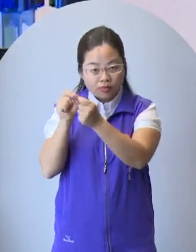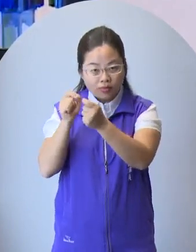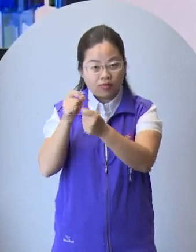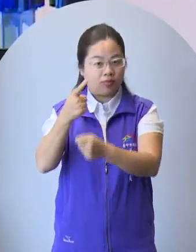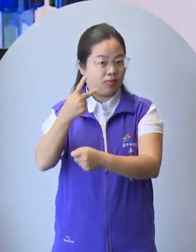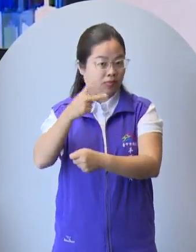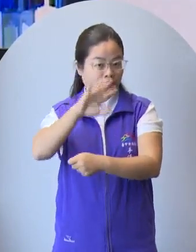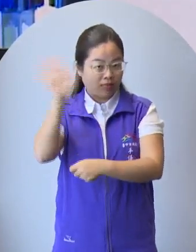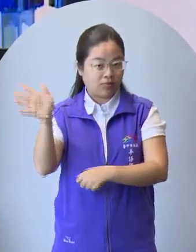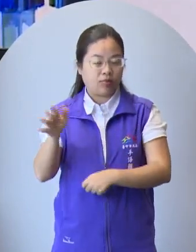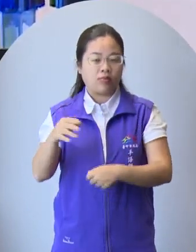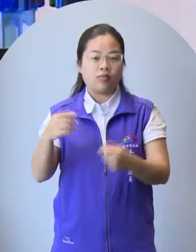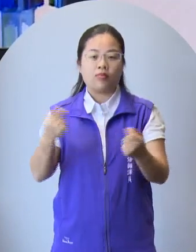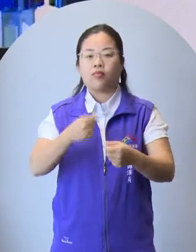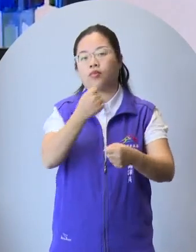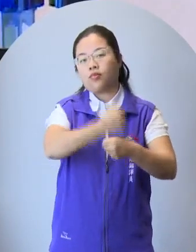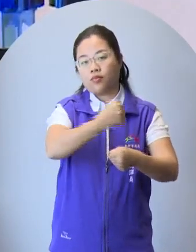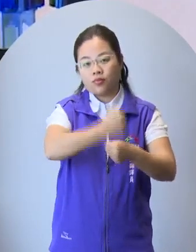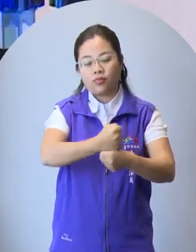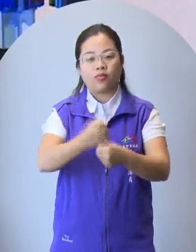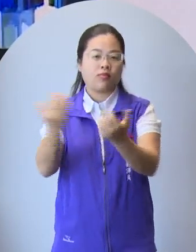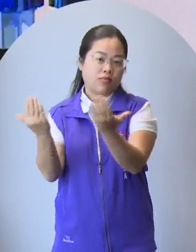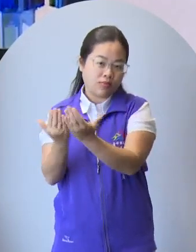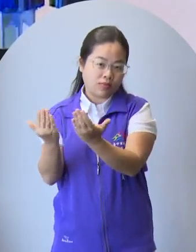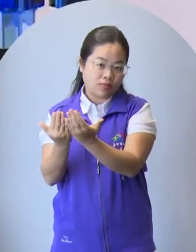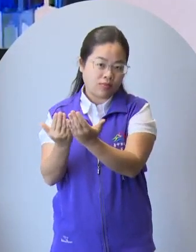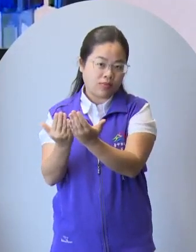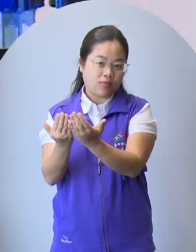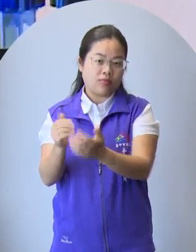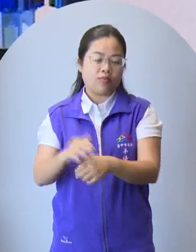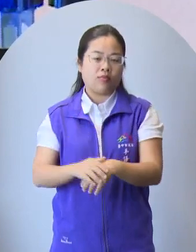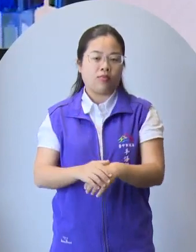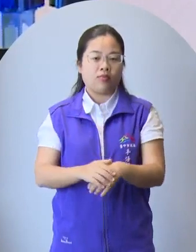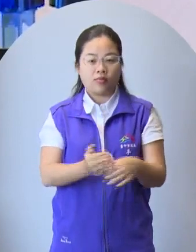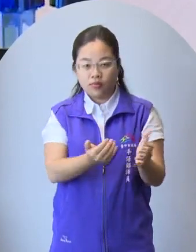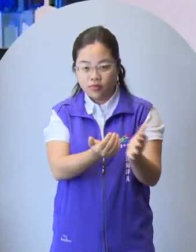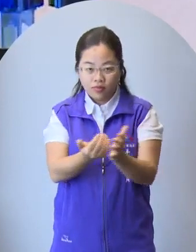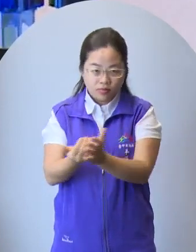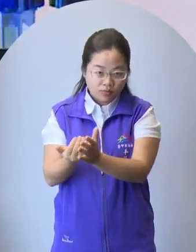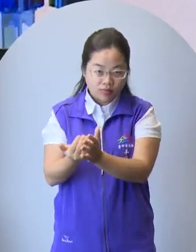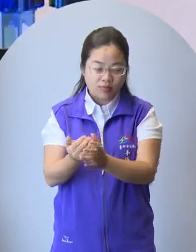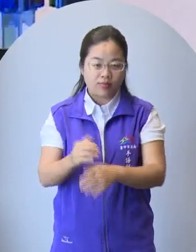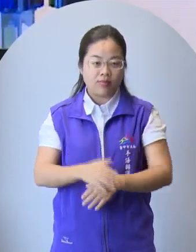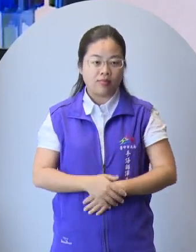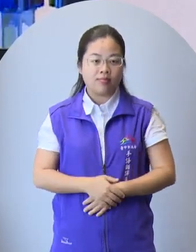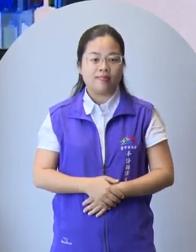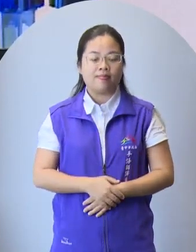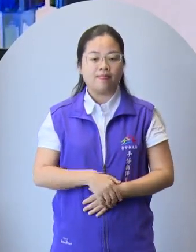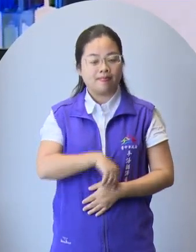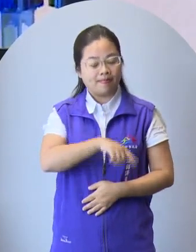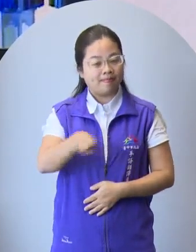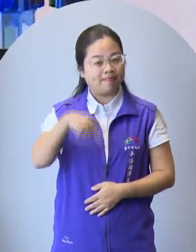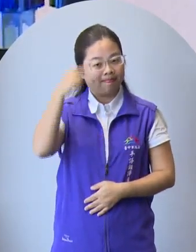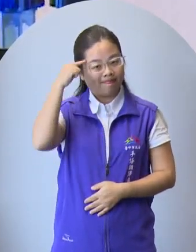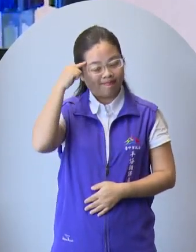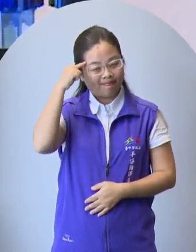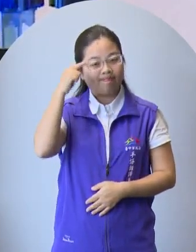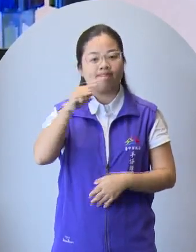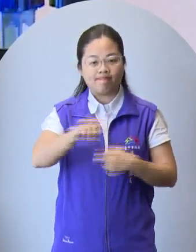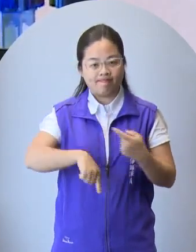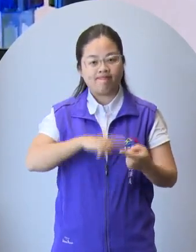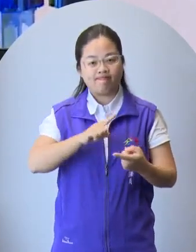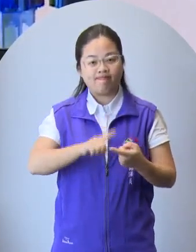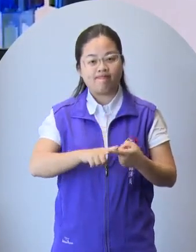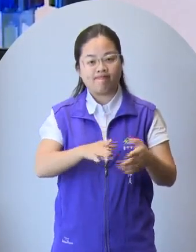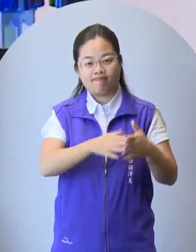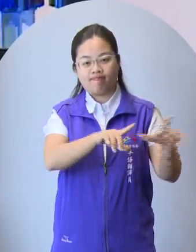拜，包括上班上学相关的准备工作那我们认为应该要进